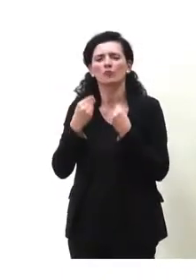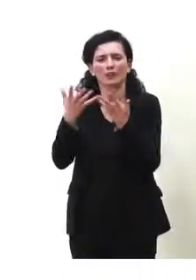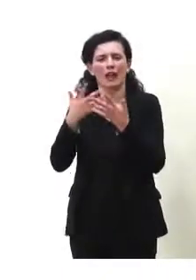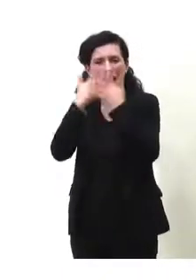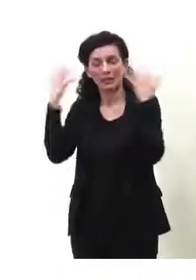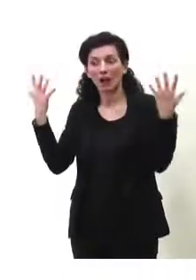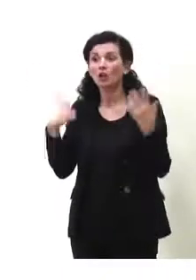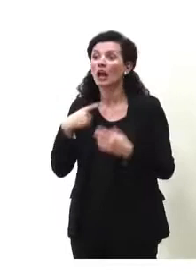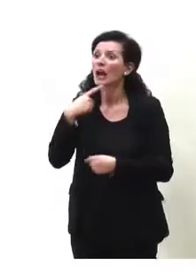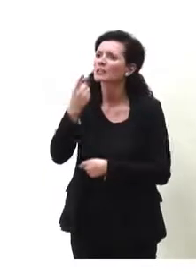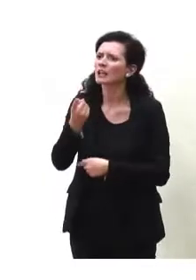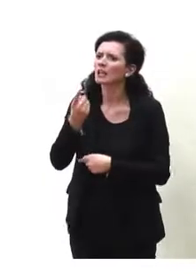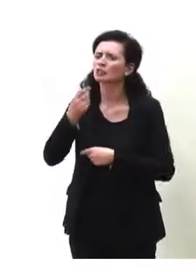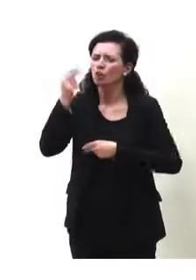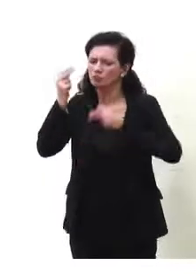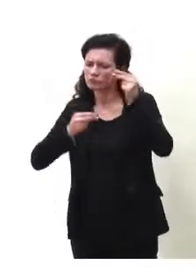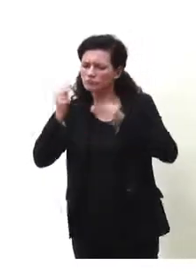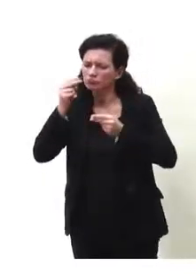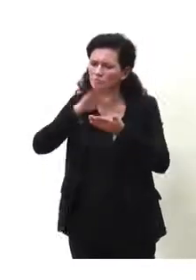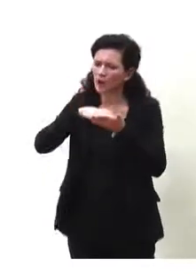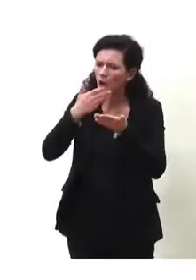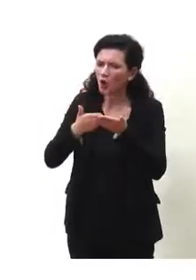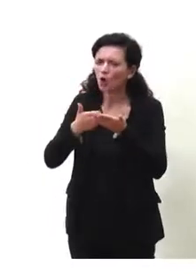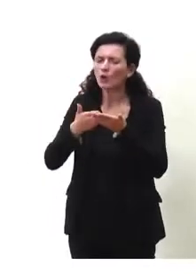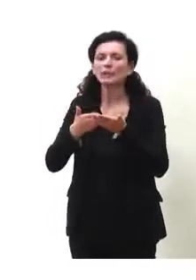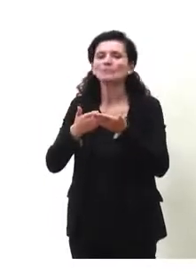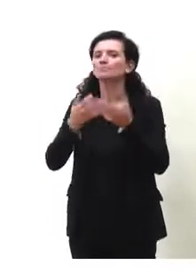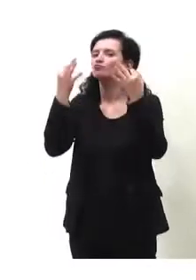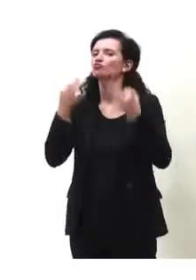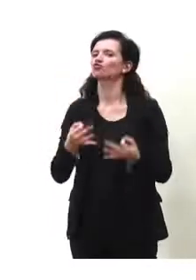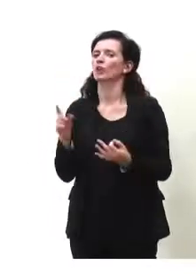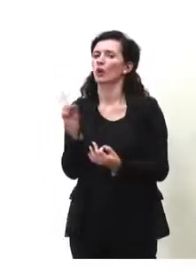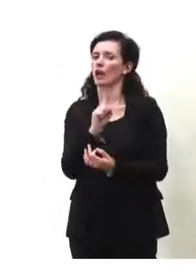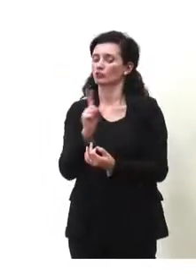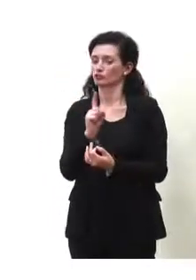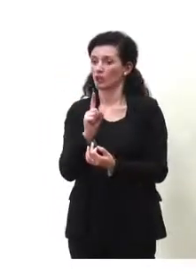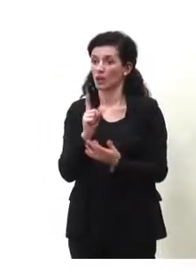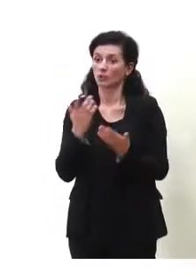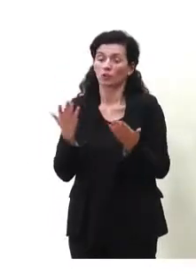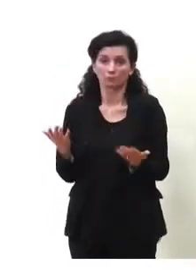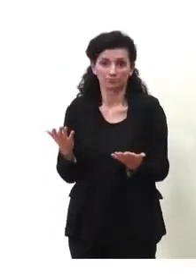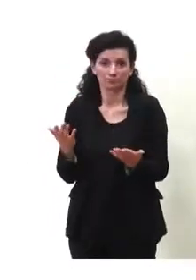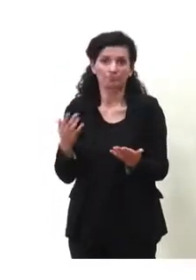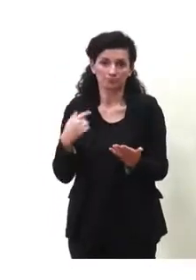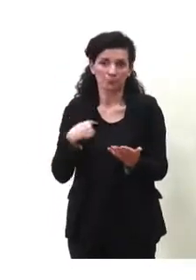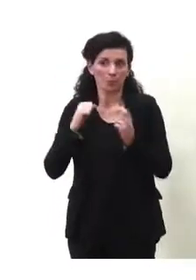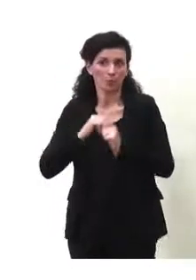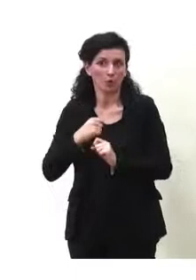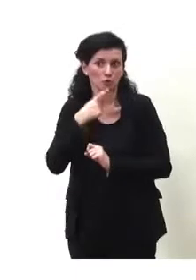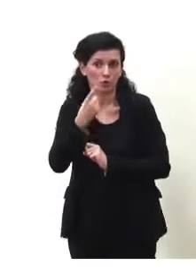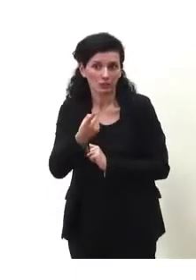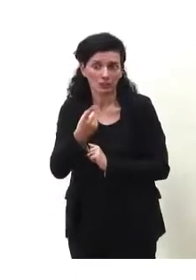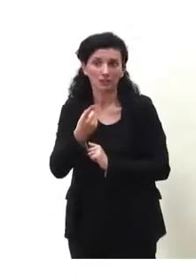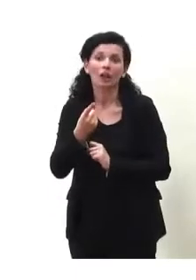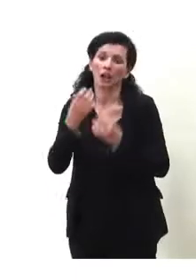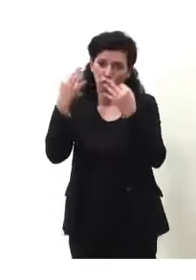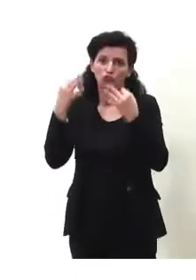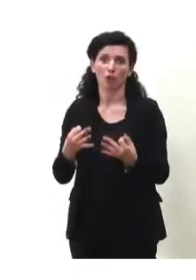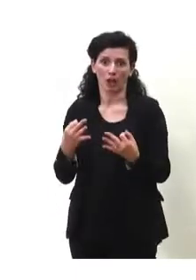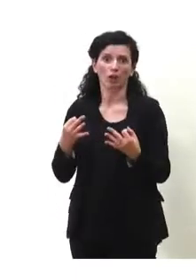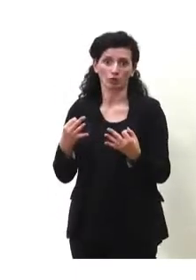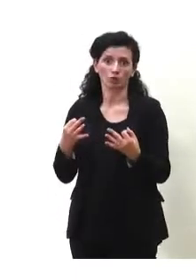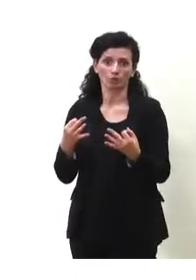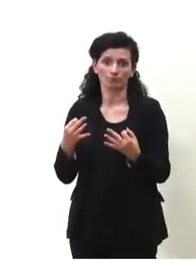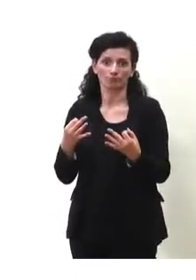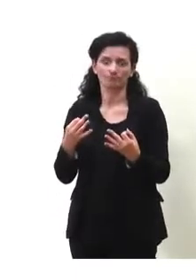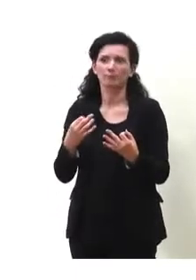molto incerte. Allora, io direi che sono tutto tranne che incerte. Anche nelle regioni, in basso a sinistra vedete il